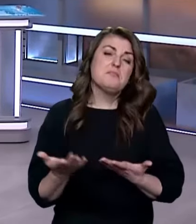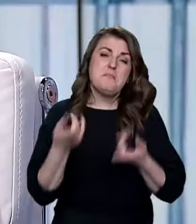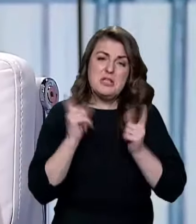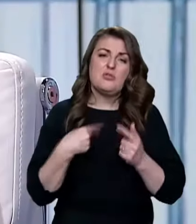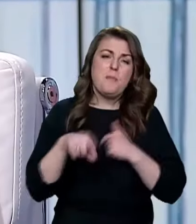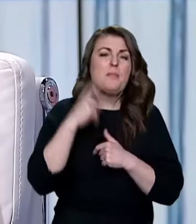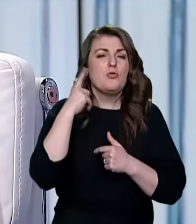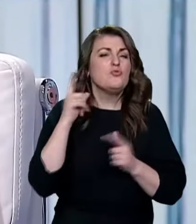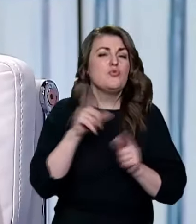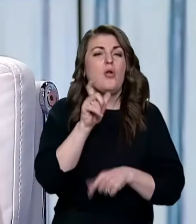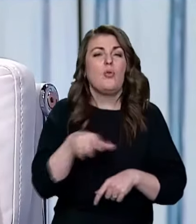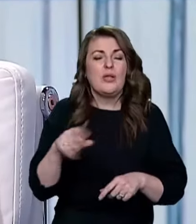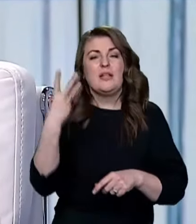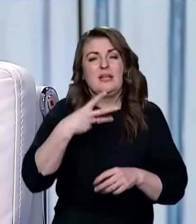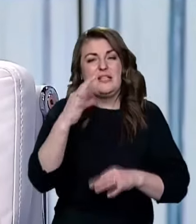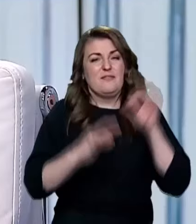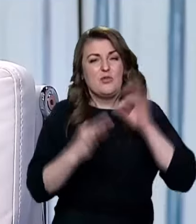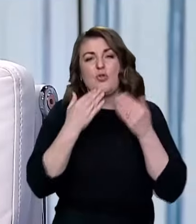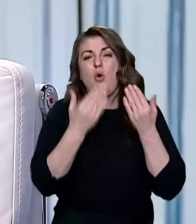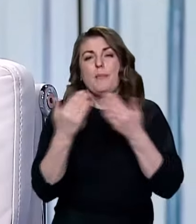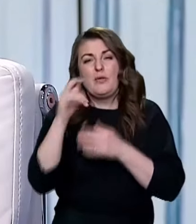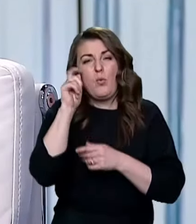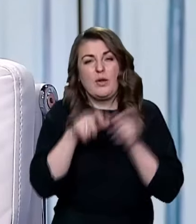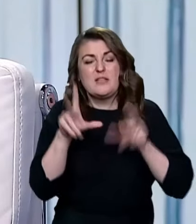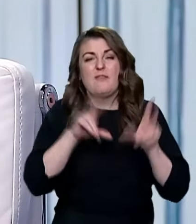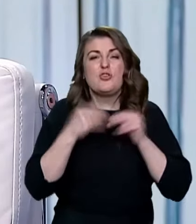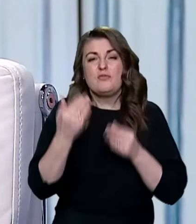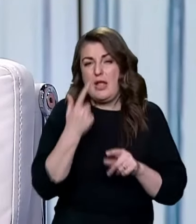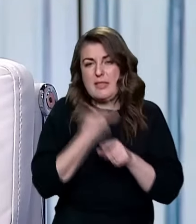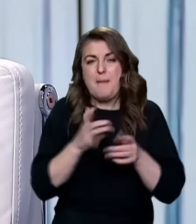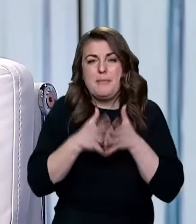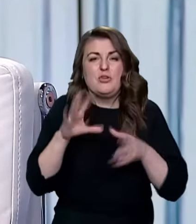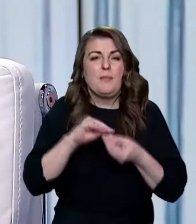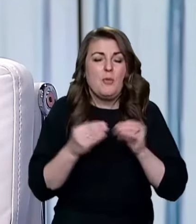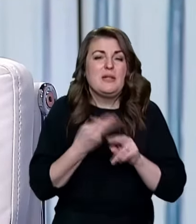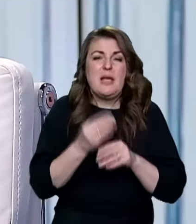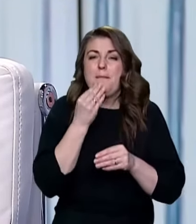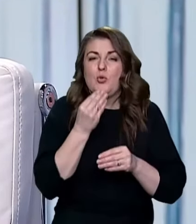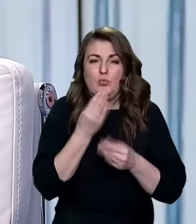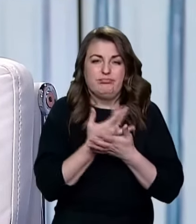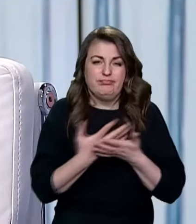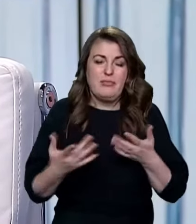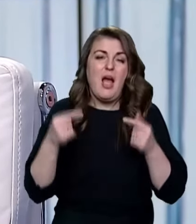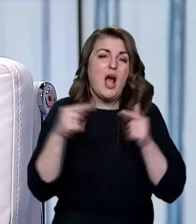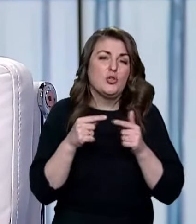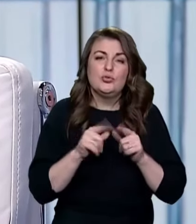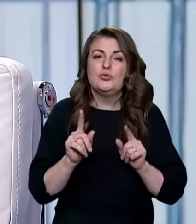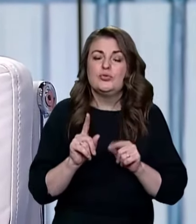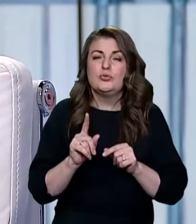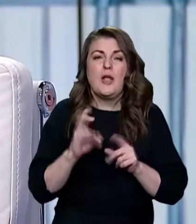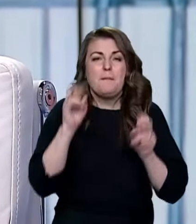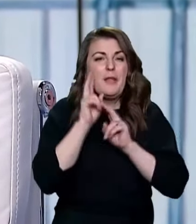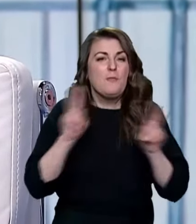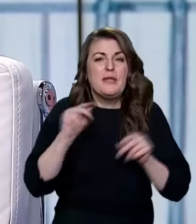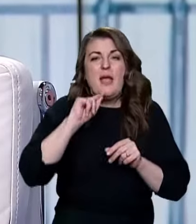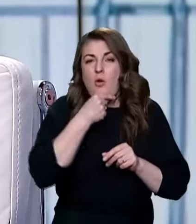ми почули, що люди, 30% опитаних українців, вважають, що їхня найбільша проблема – це продукти харчування, а точніше,